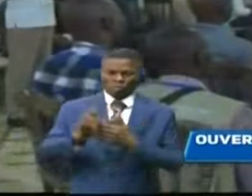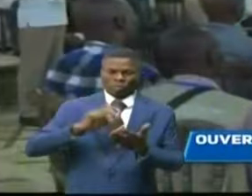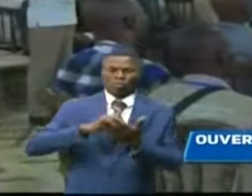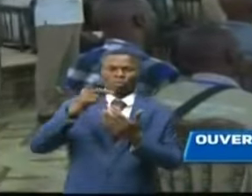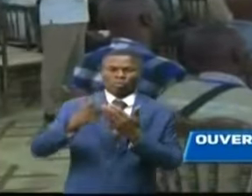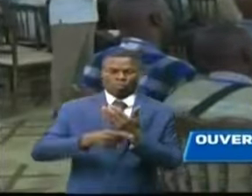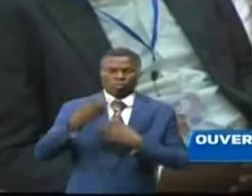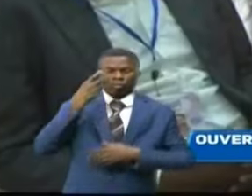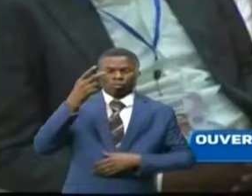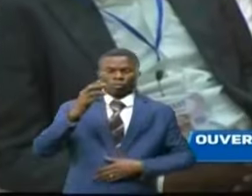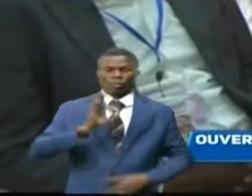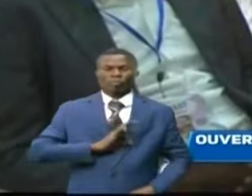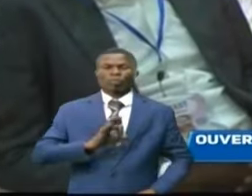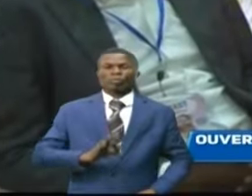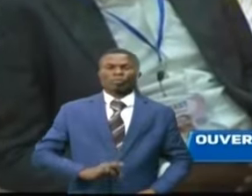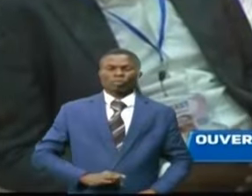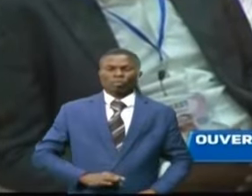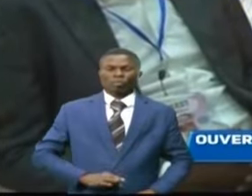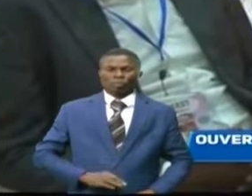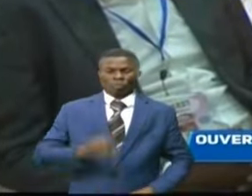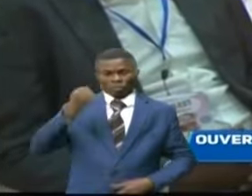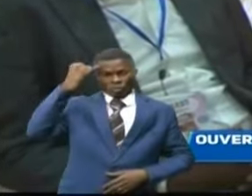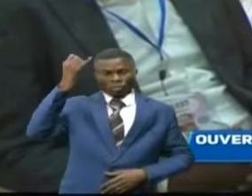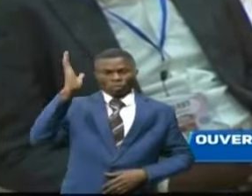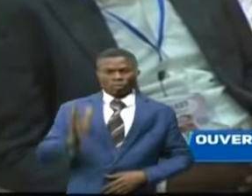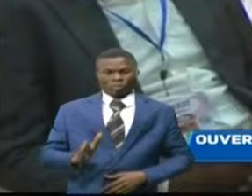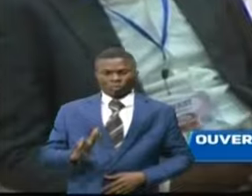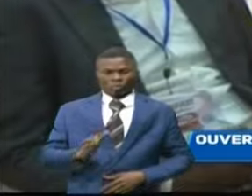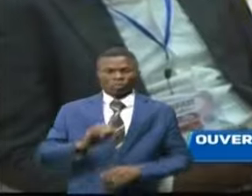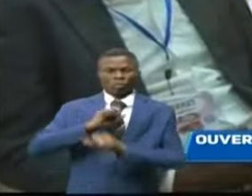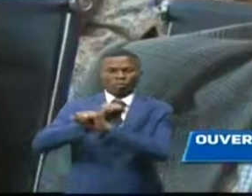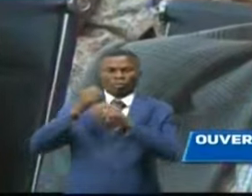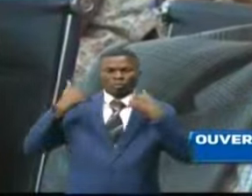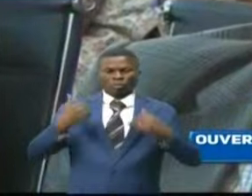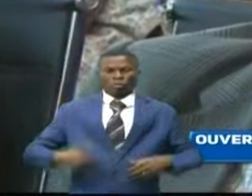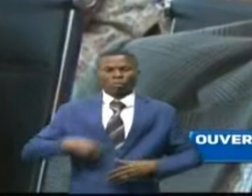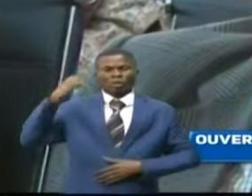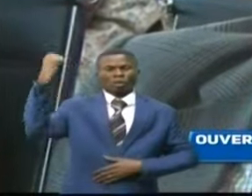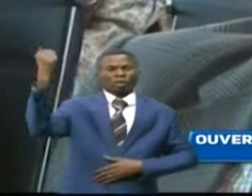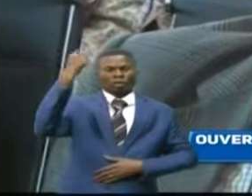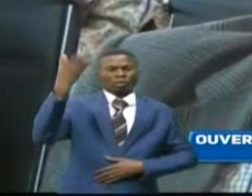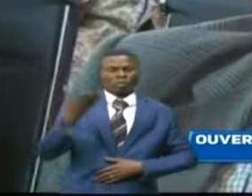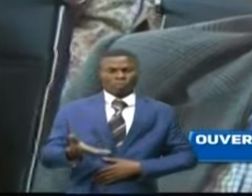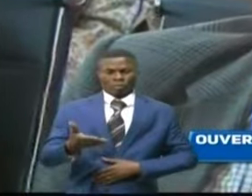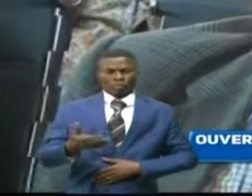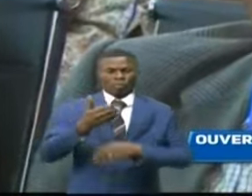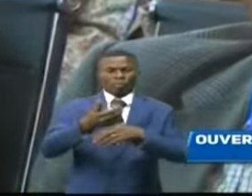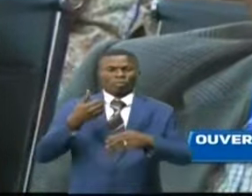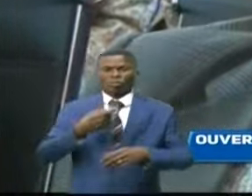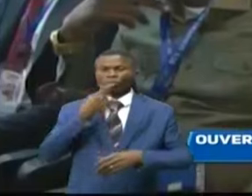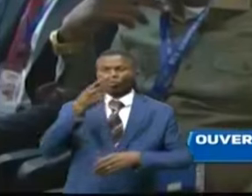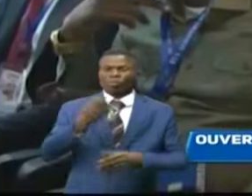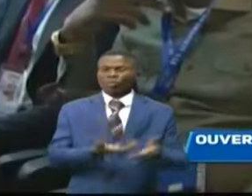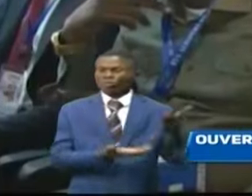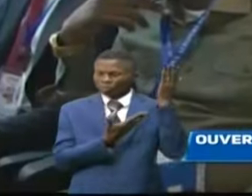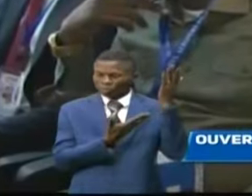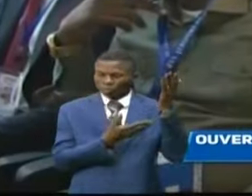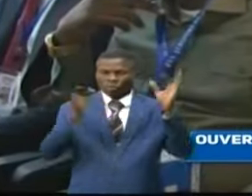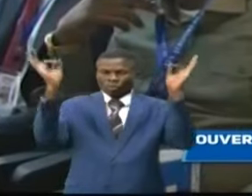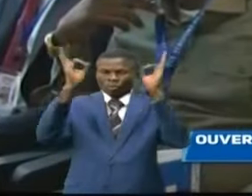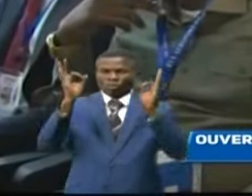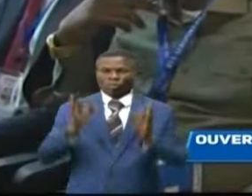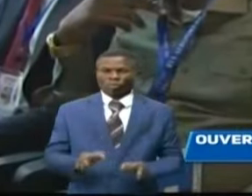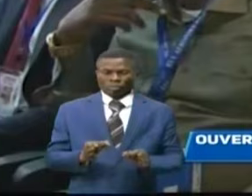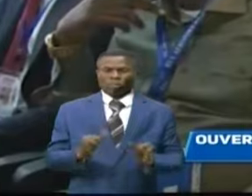la vision du chef de l'État, initiateur de la couverture santé universelle. C'était avant de donner l'importance de ce forum